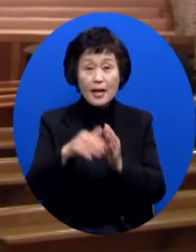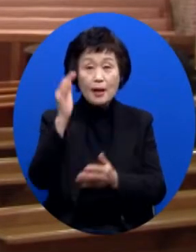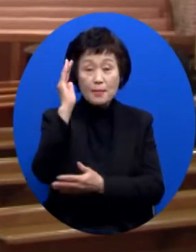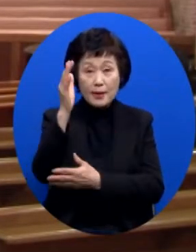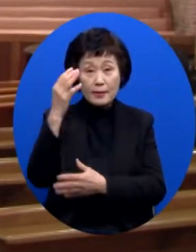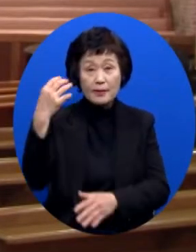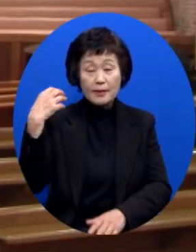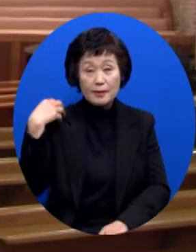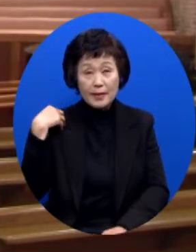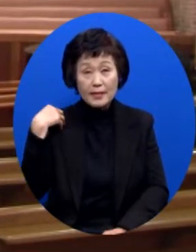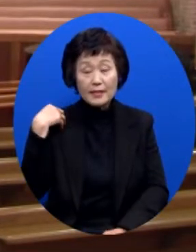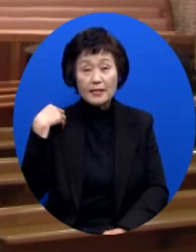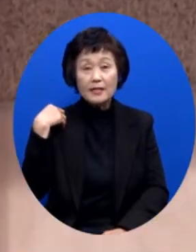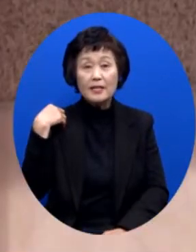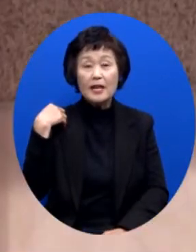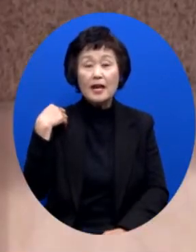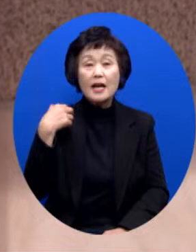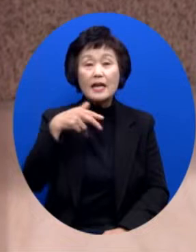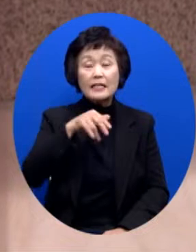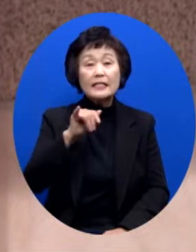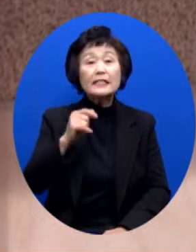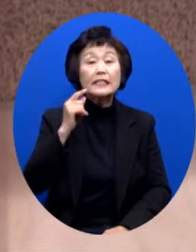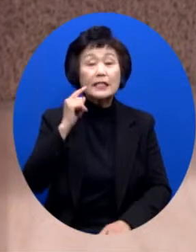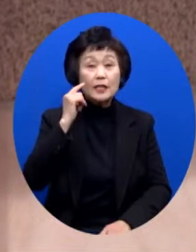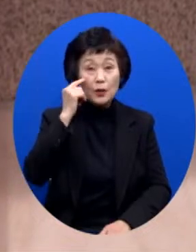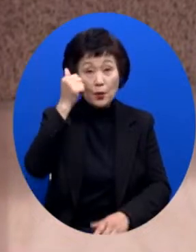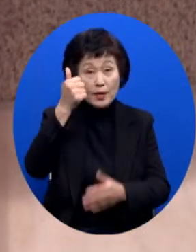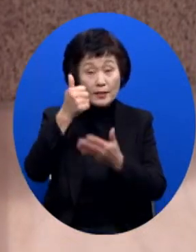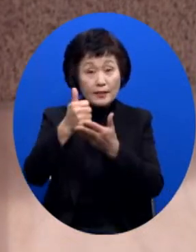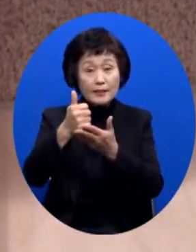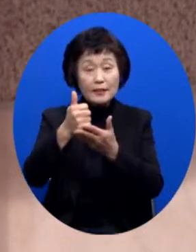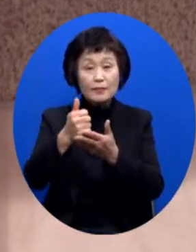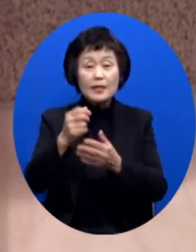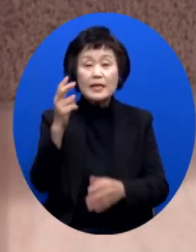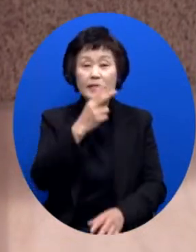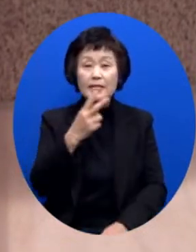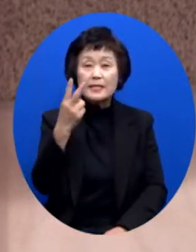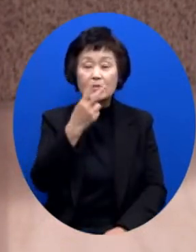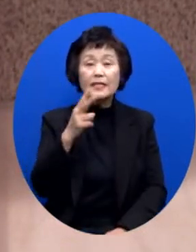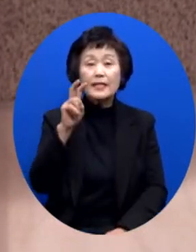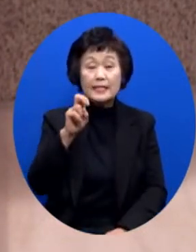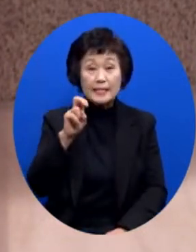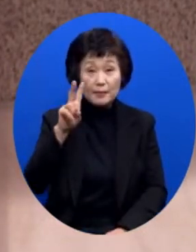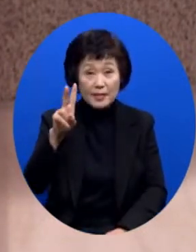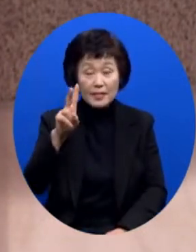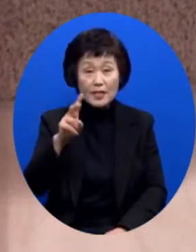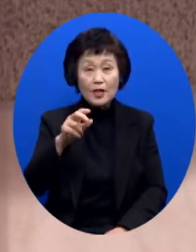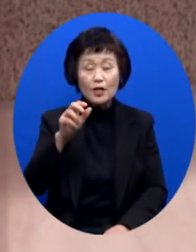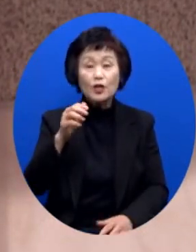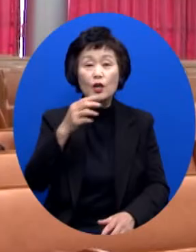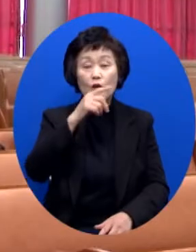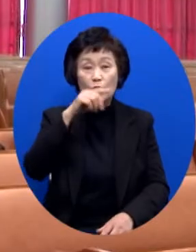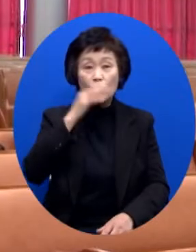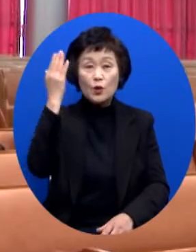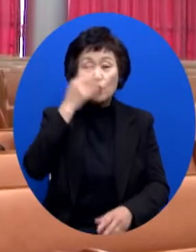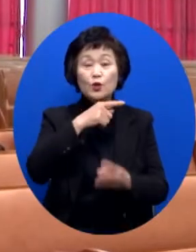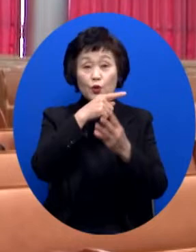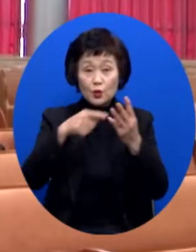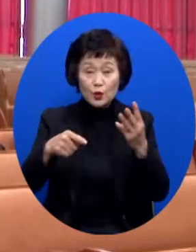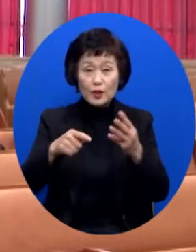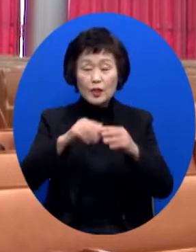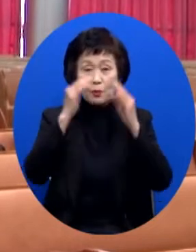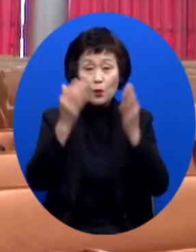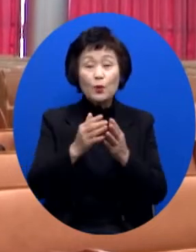충주시 기독교나 폐 진기 섭 연합회장 n 2022년 은 충주시에 모든 교회가 하나님과 깊은 교제를